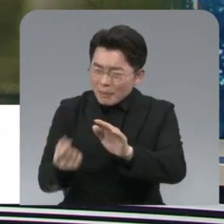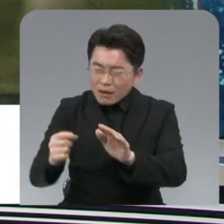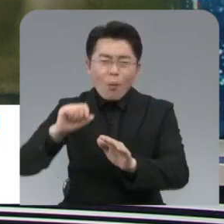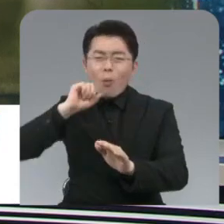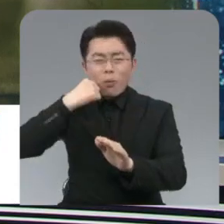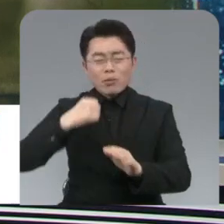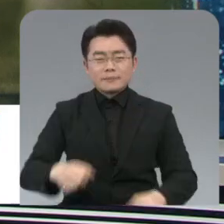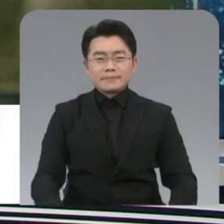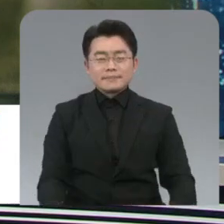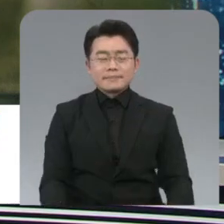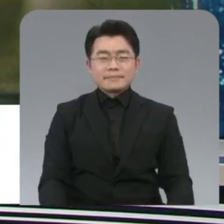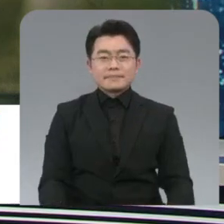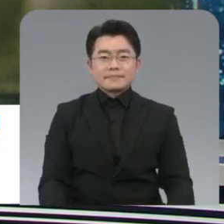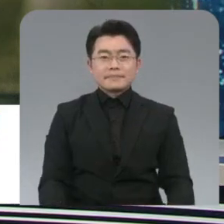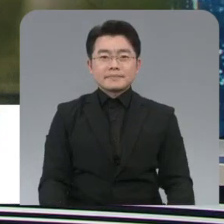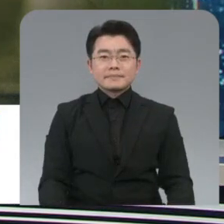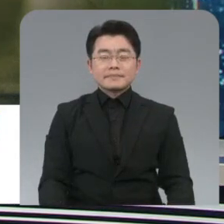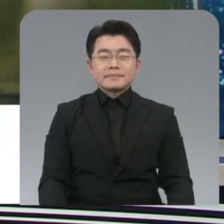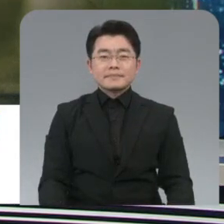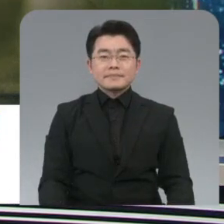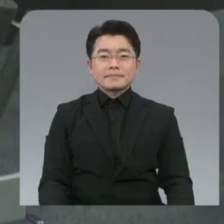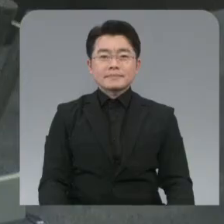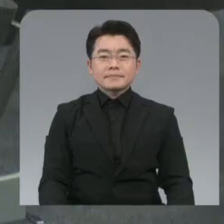김기수 특파원이 전해드립니다.